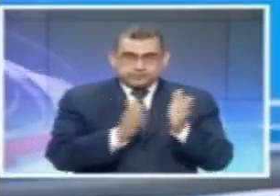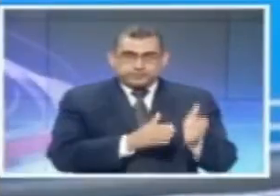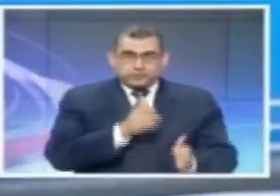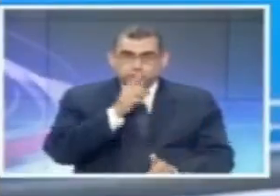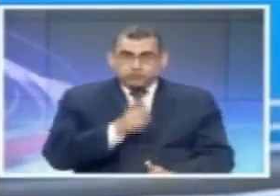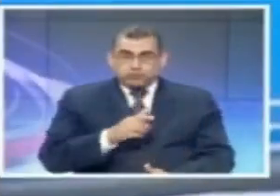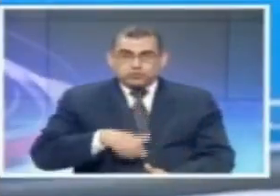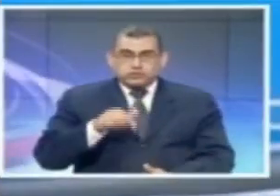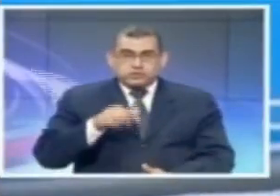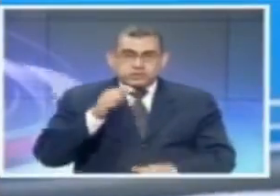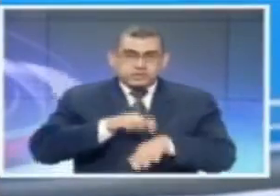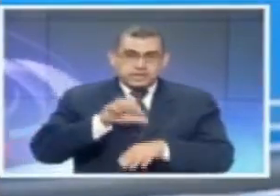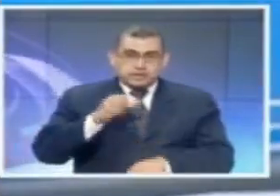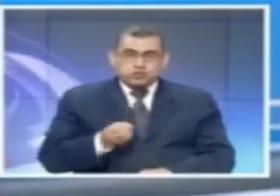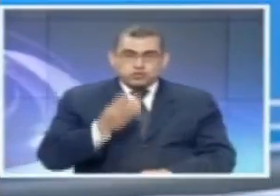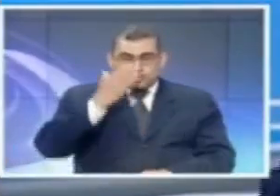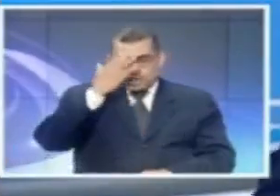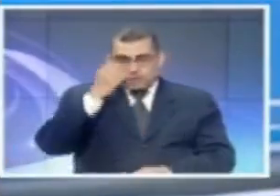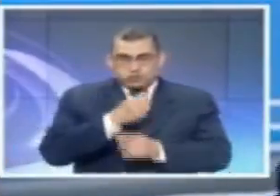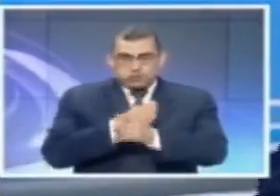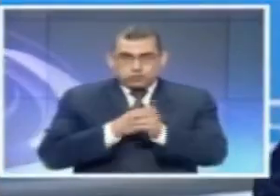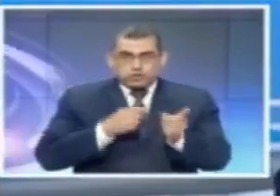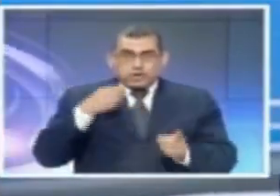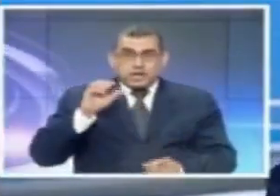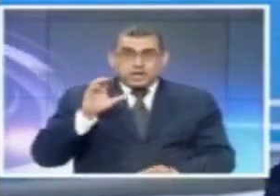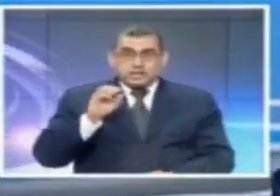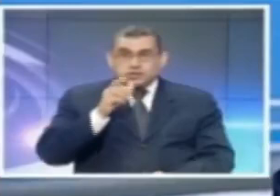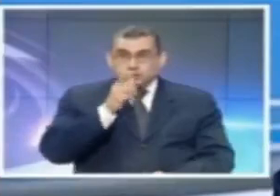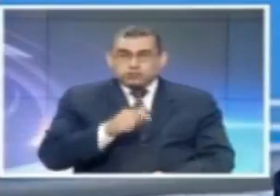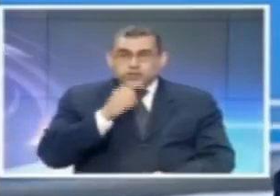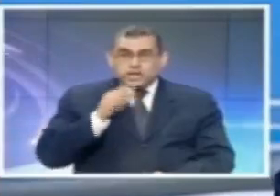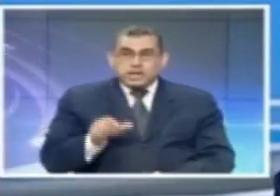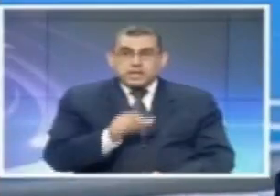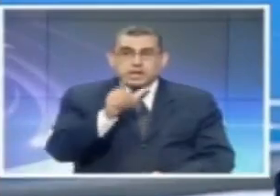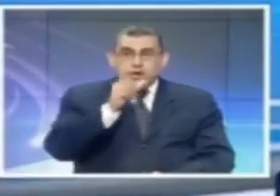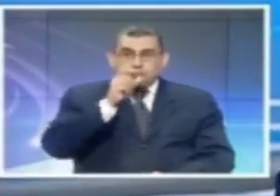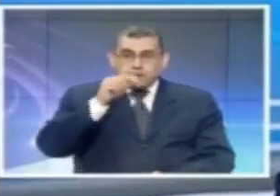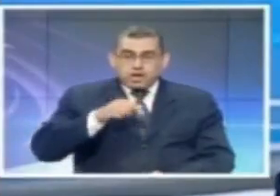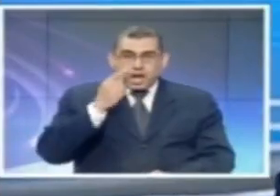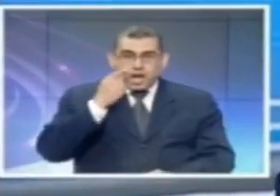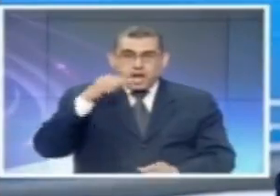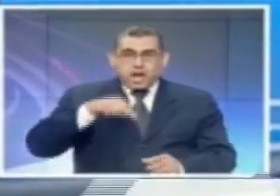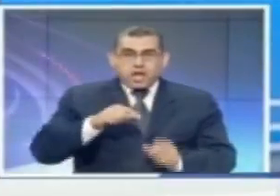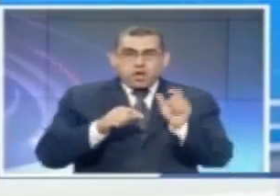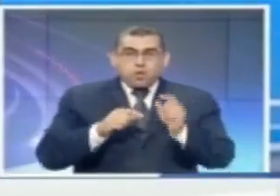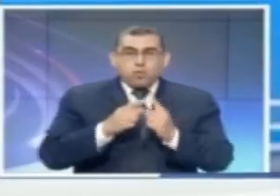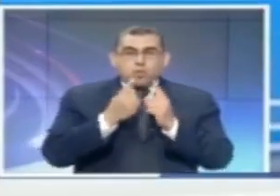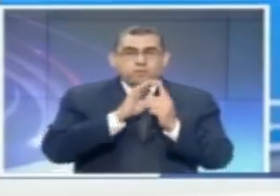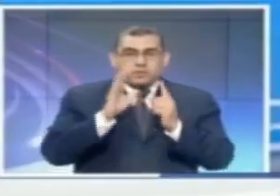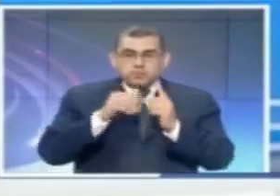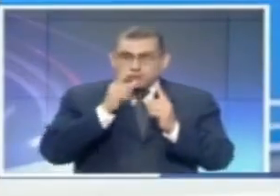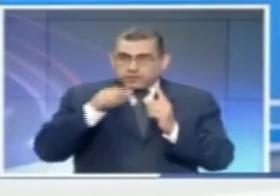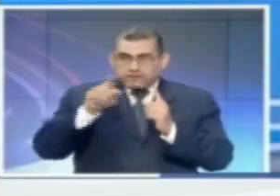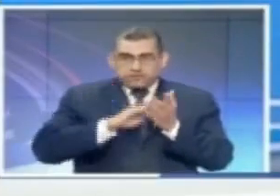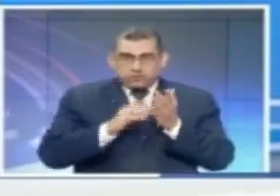سيداتي والسادات، تاسعة صباحا لكم التحية. أكد الرئيس عبد الفتاح السيسي أن نهر النيل هو شريان الوجود الوحيد لمصر، مشددا